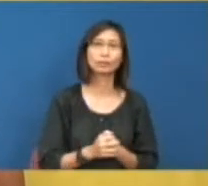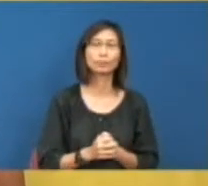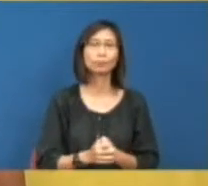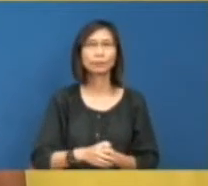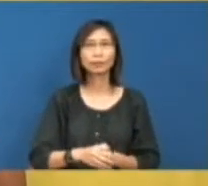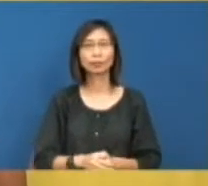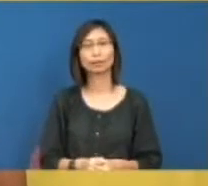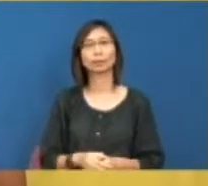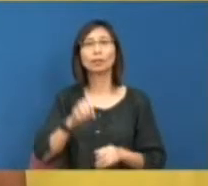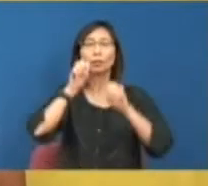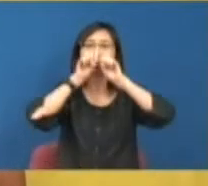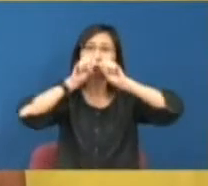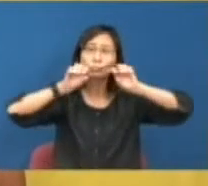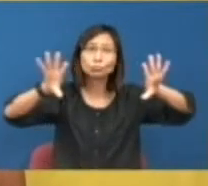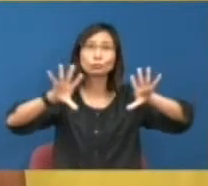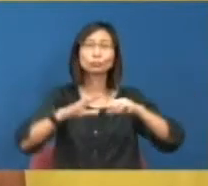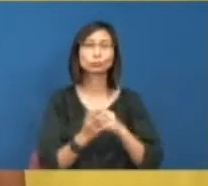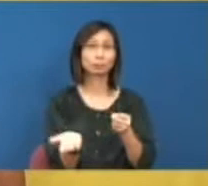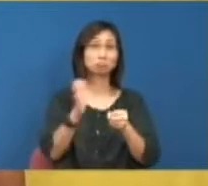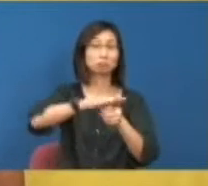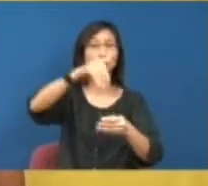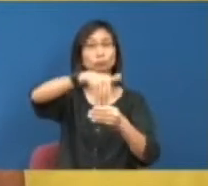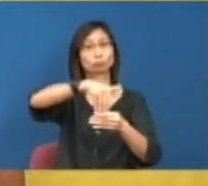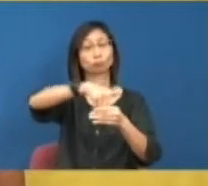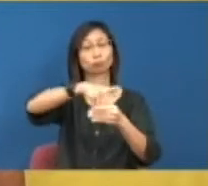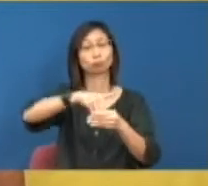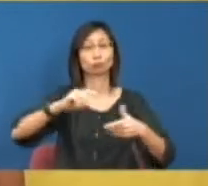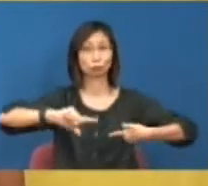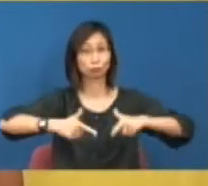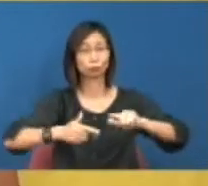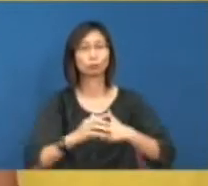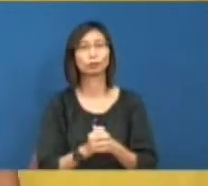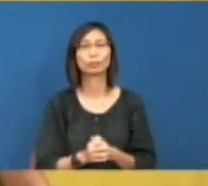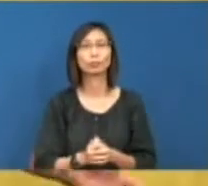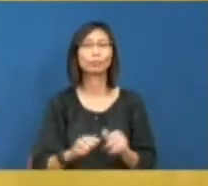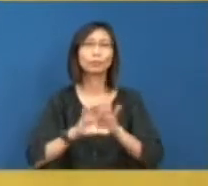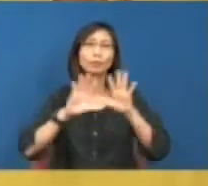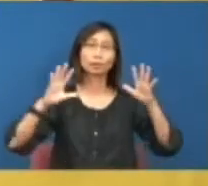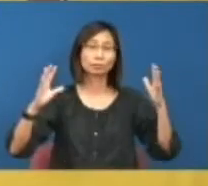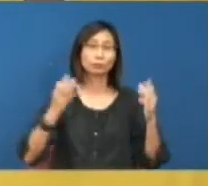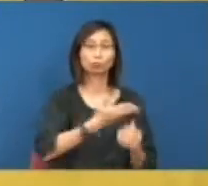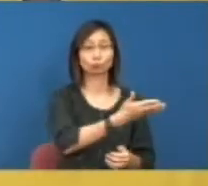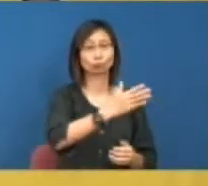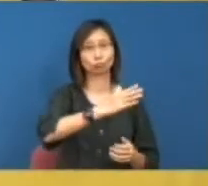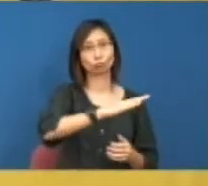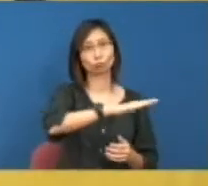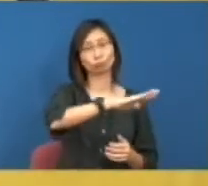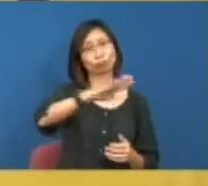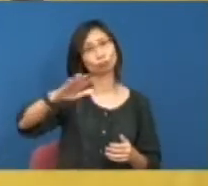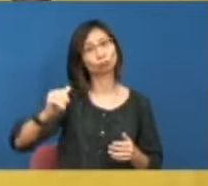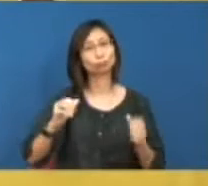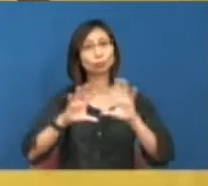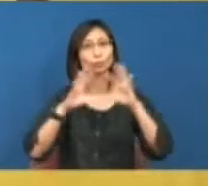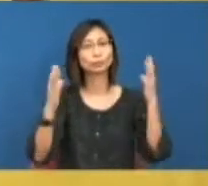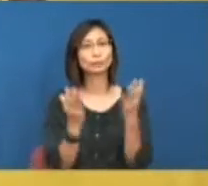呢、這個替死方案，咁自然係成為眾矢之的。咁大家都聚合咗嘅，呢三個係三個人之